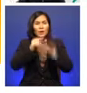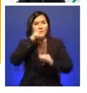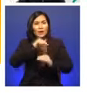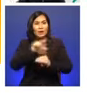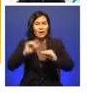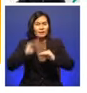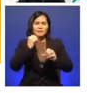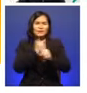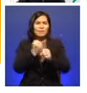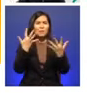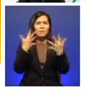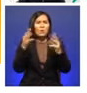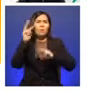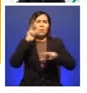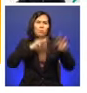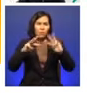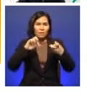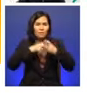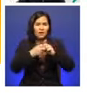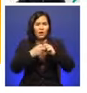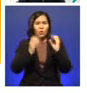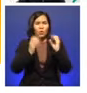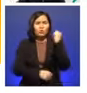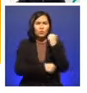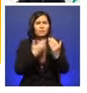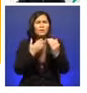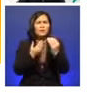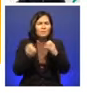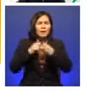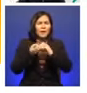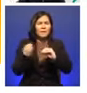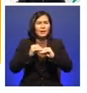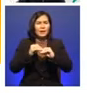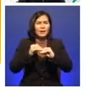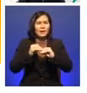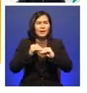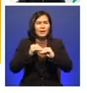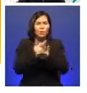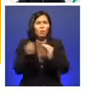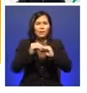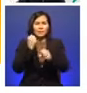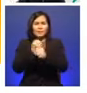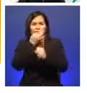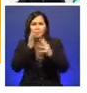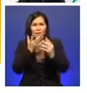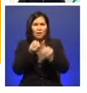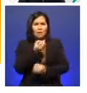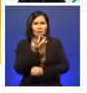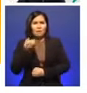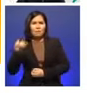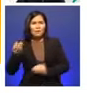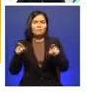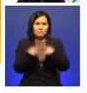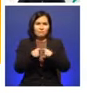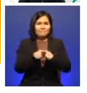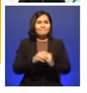ก็เรียกได้ว่าสถานการณ์คนจนเพิ่มหนี้สินเพิ่มแล้วก็ว่างงานก็มีความเพิ่มขึ้นด้วยเหมือนกันนะครับสไลด์ถัดไปก็จะแส